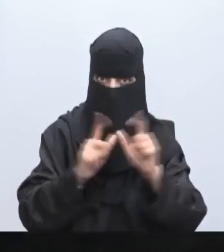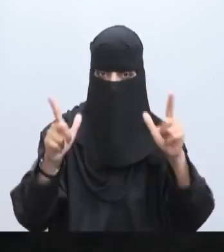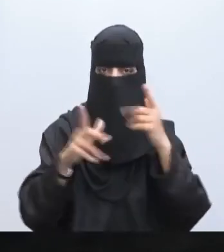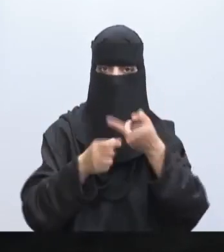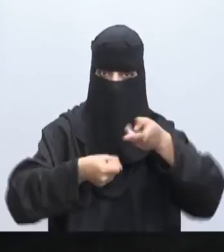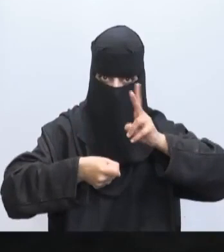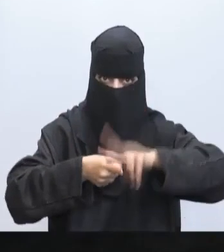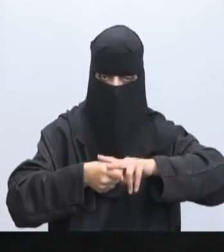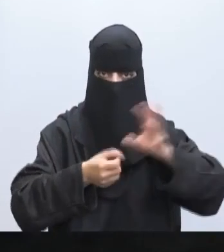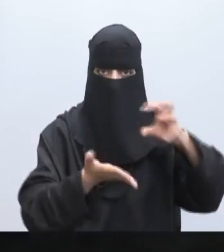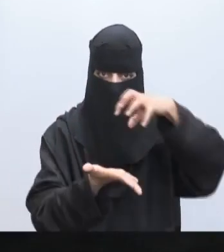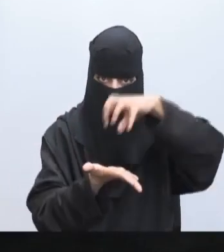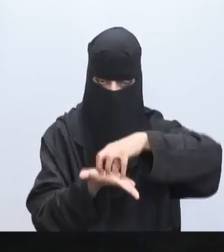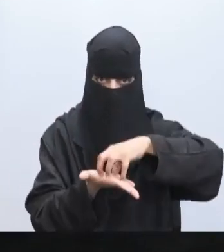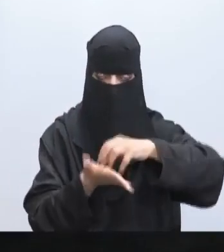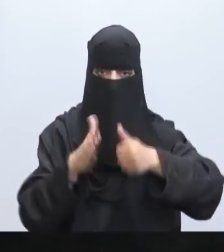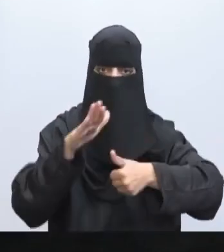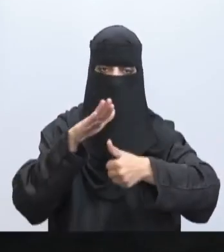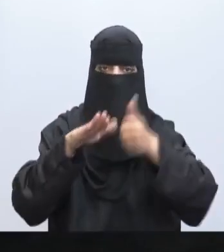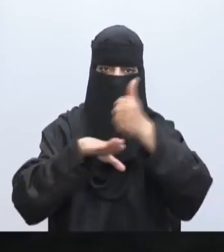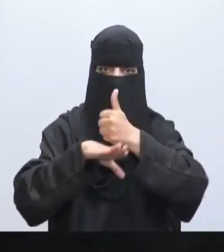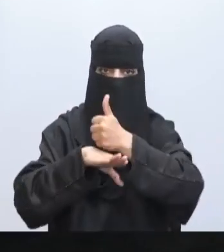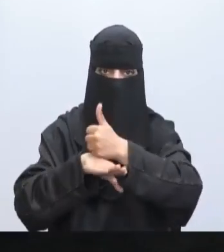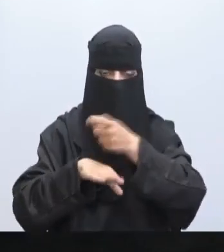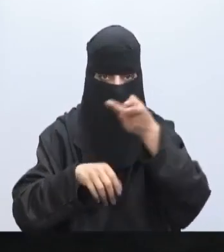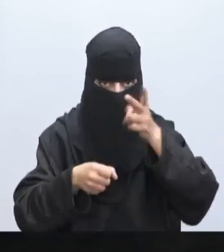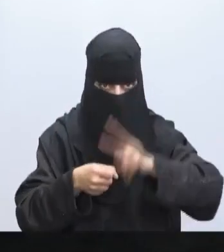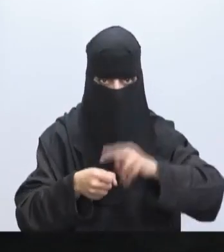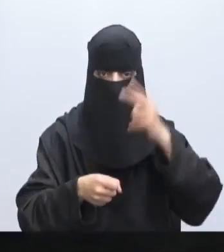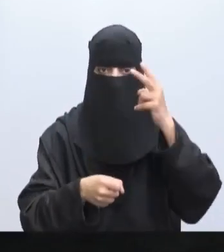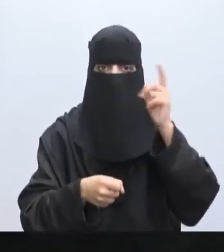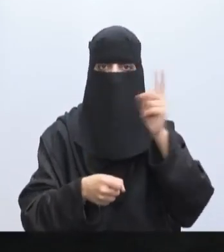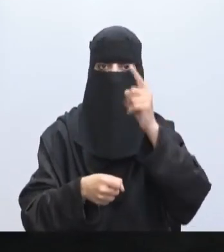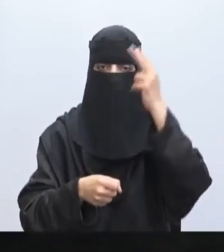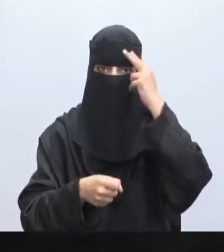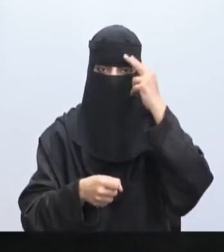في اعاده تاسيس الدوله السعوديه